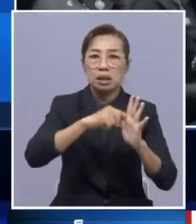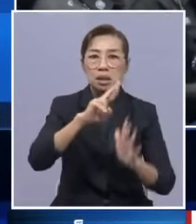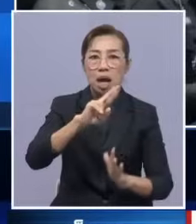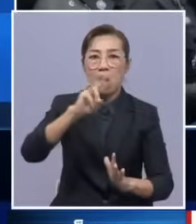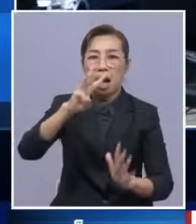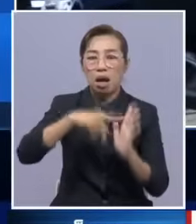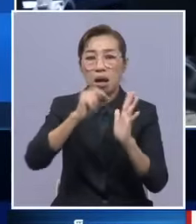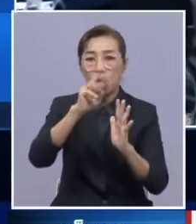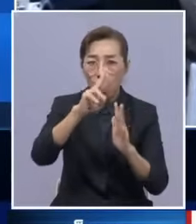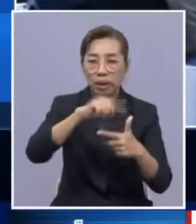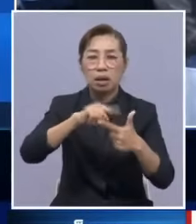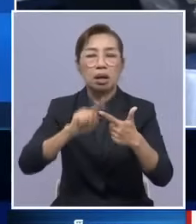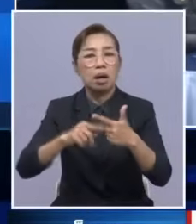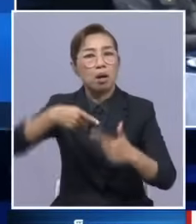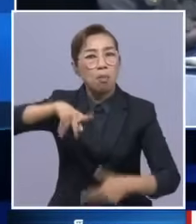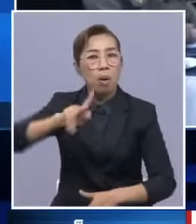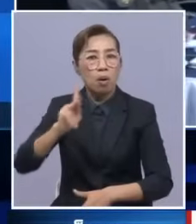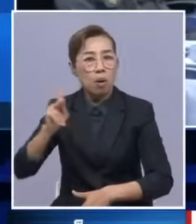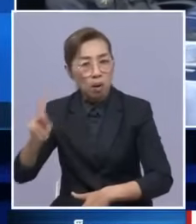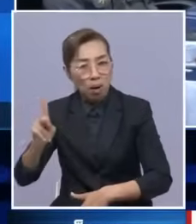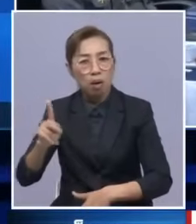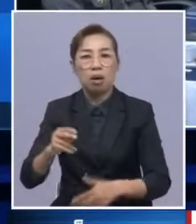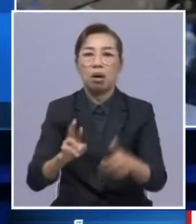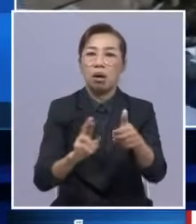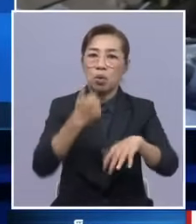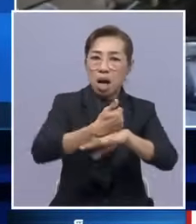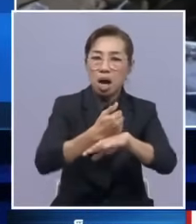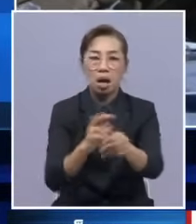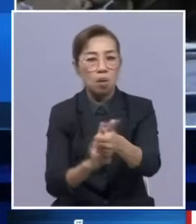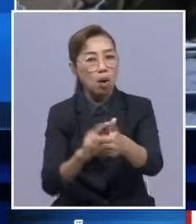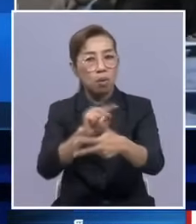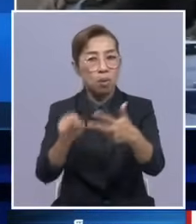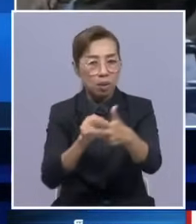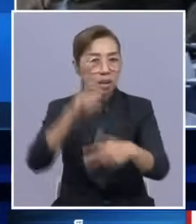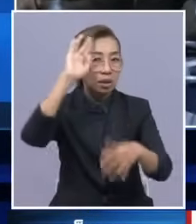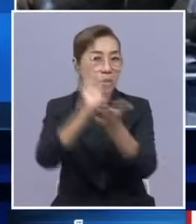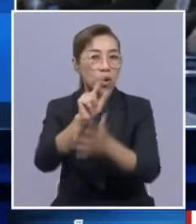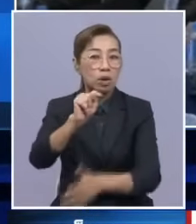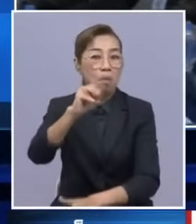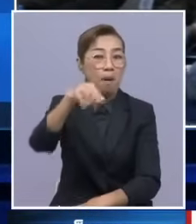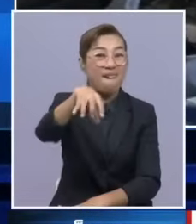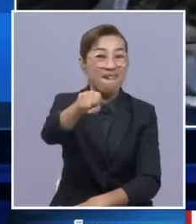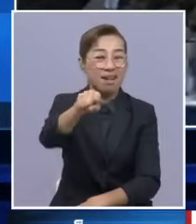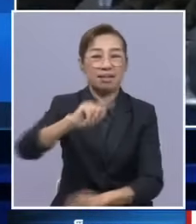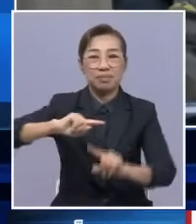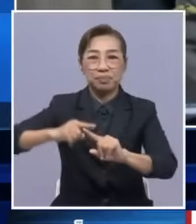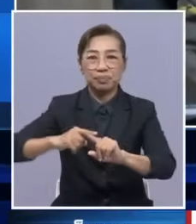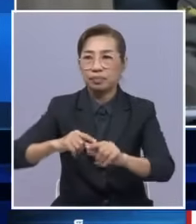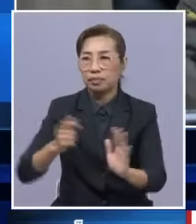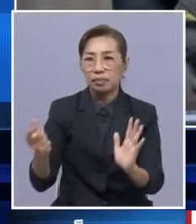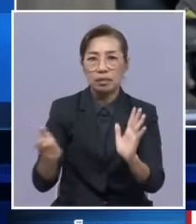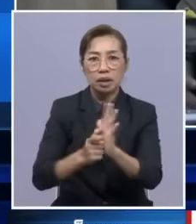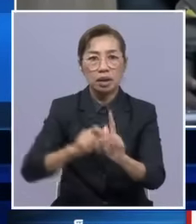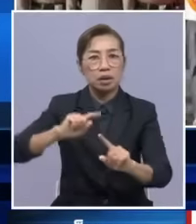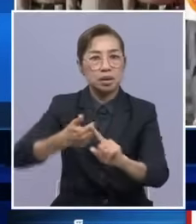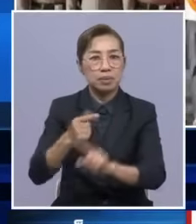กำกับการรวมถึงระดับผู้กำกับด้วยเนี่ยนะในสังกัดตำรวจตรวจคนเข้าเมืองที่ลงวันที่